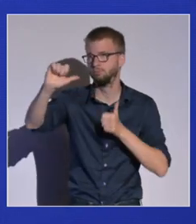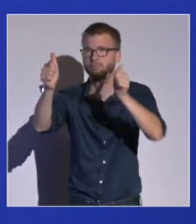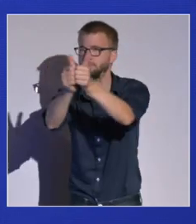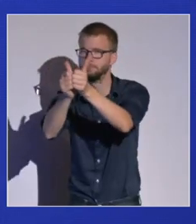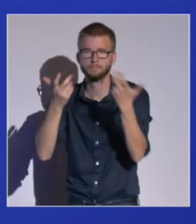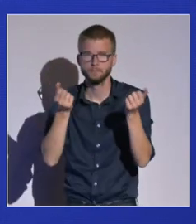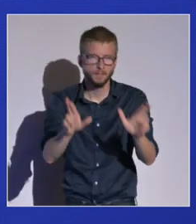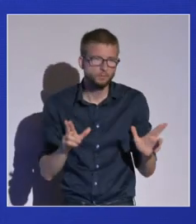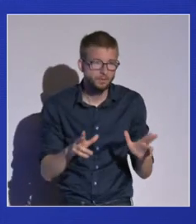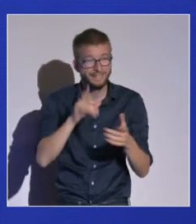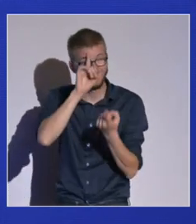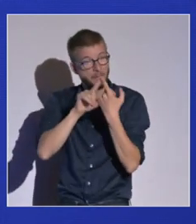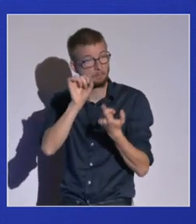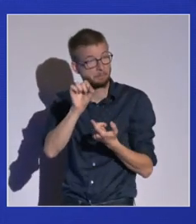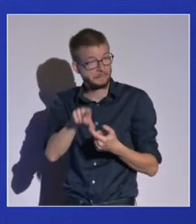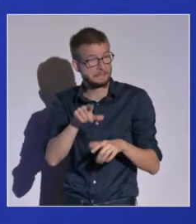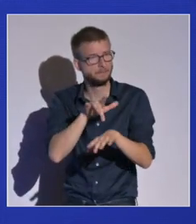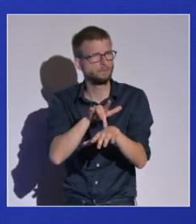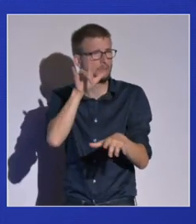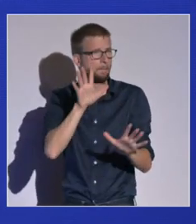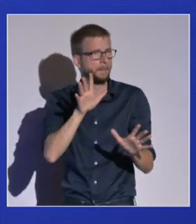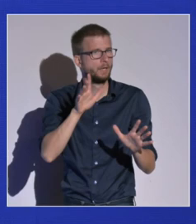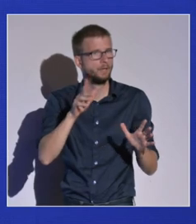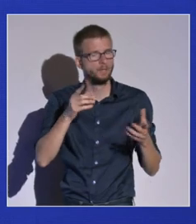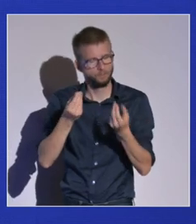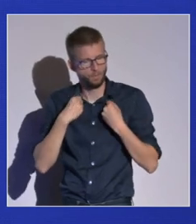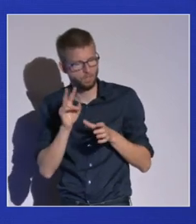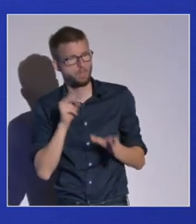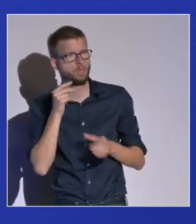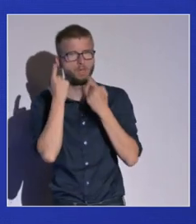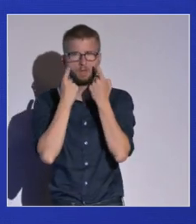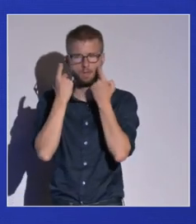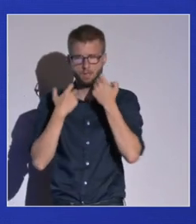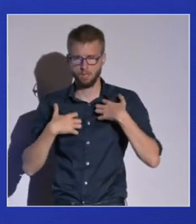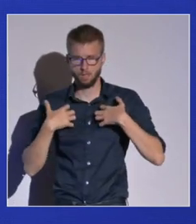cause, mais moi j'encourage à ce que nous ayons le courage de la poser.